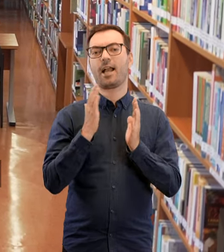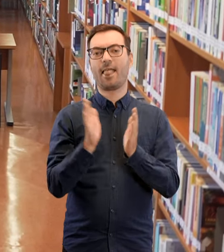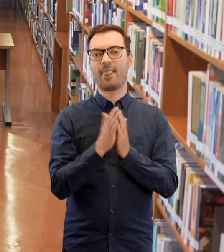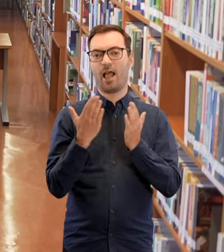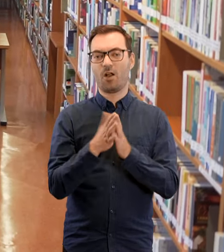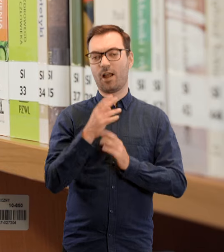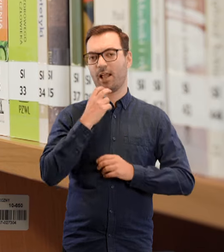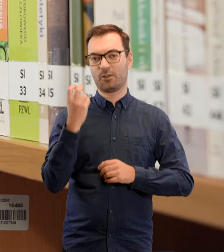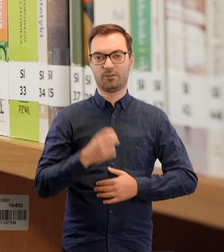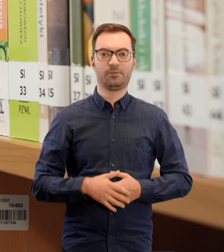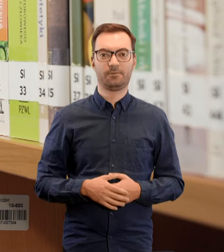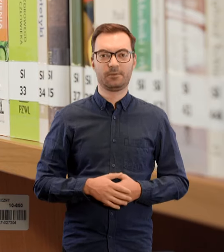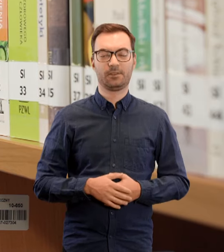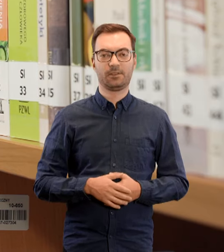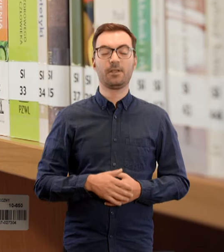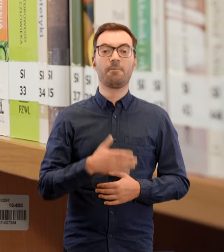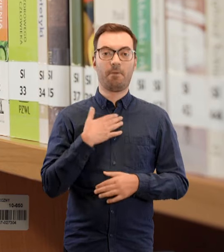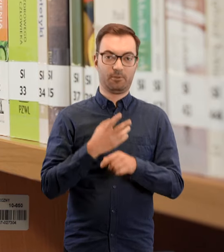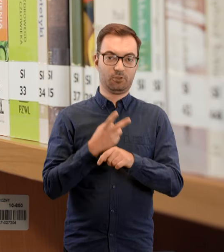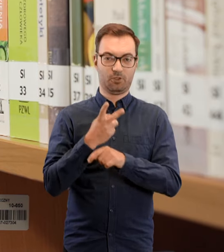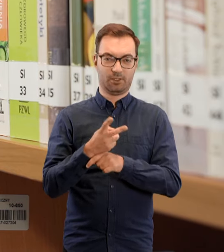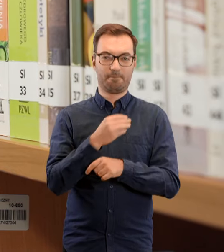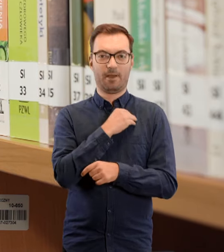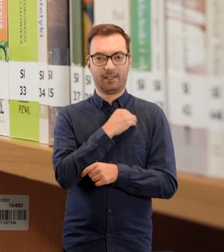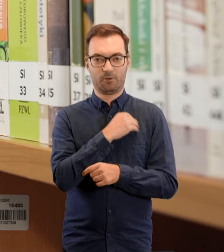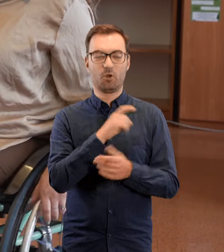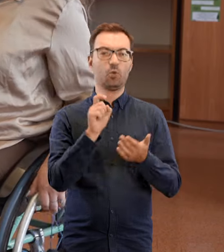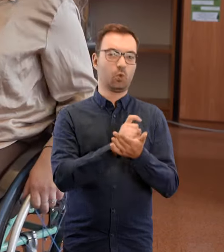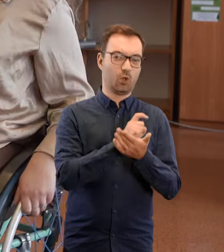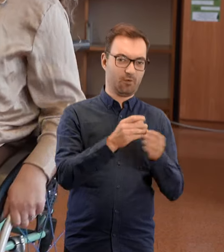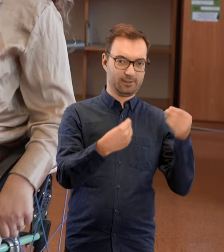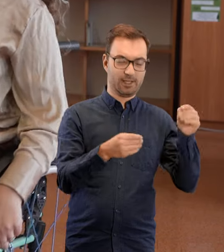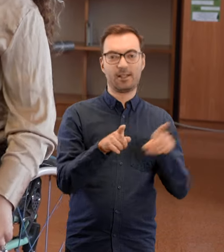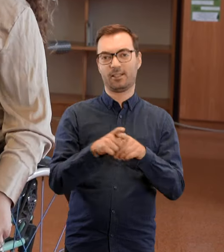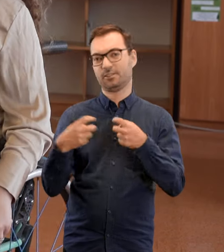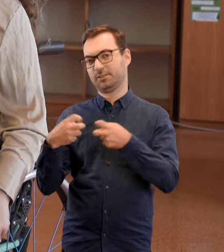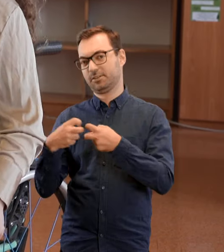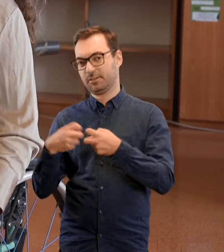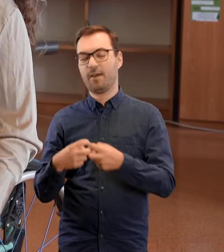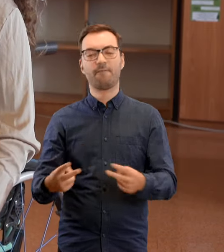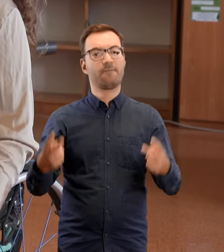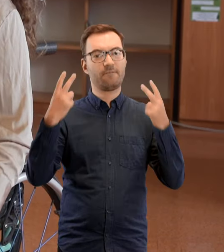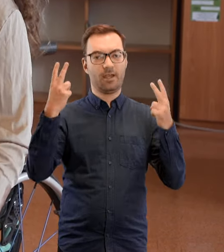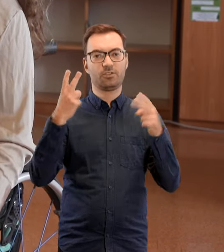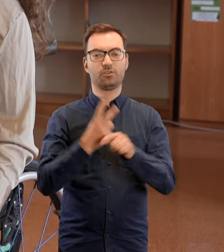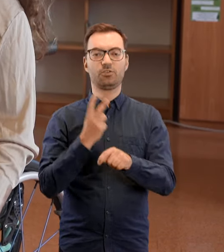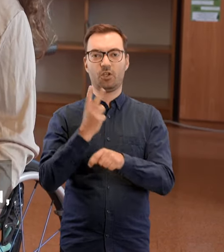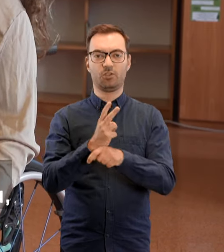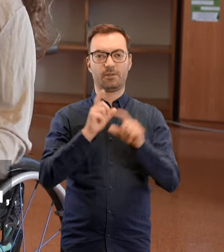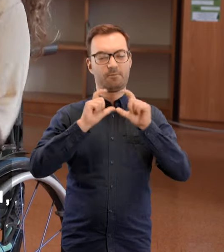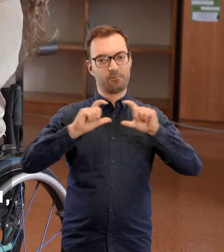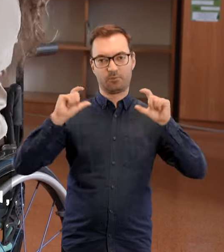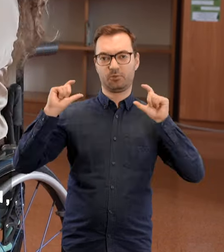elektronicznym. Oprócz dostępu do materiałów, zarówno tych drukowanych, jak i dostępnych online, bardzo ważną rzeczą jest dostęp architektoniczny. Jest on